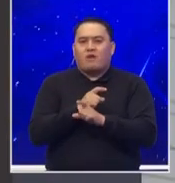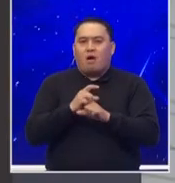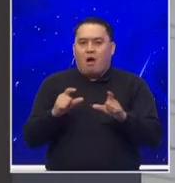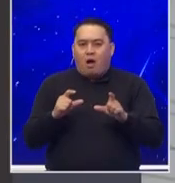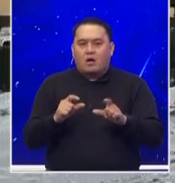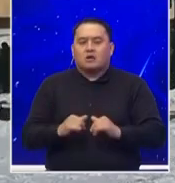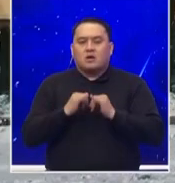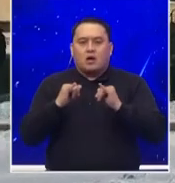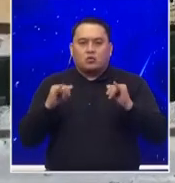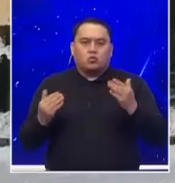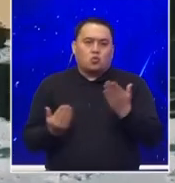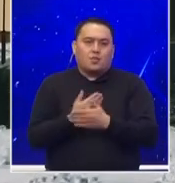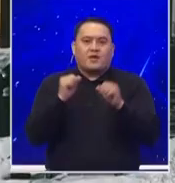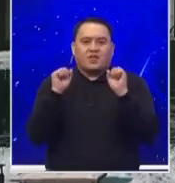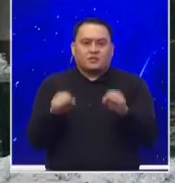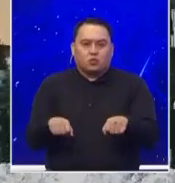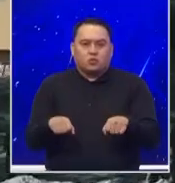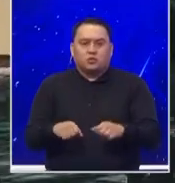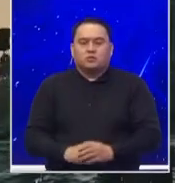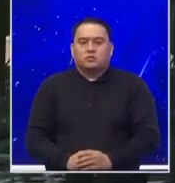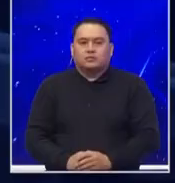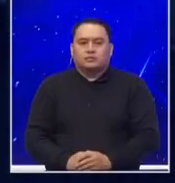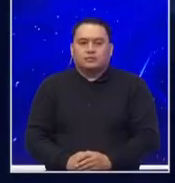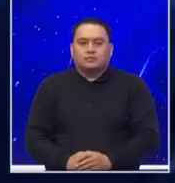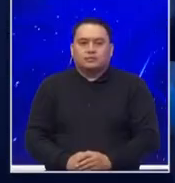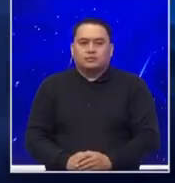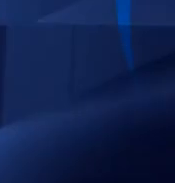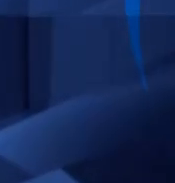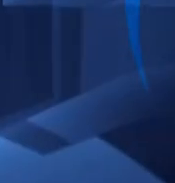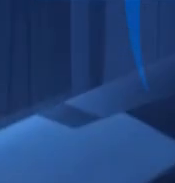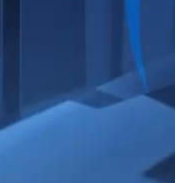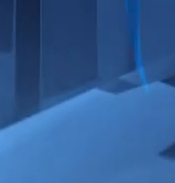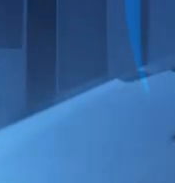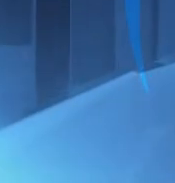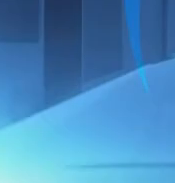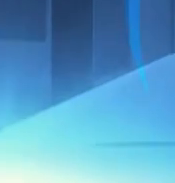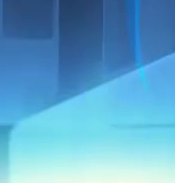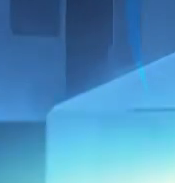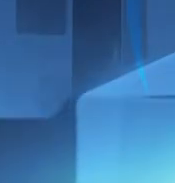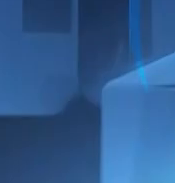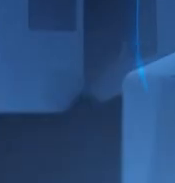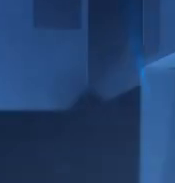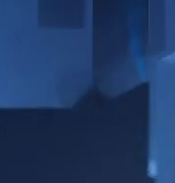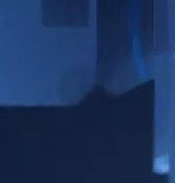даст виток развития новым возможностям. Год обещает быть интересным. Алексей Цой, Блэк Утыкбай, телеканал ЖТСУ.